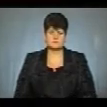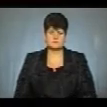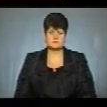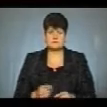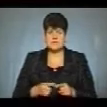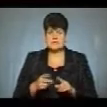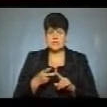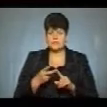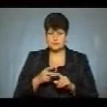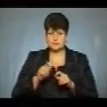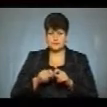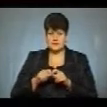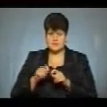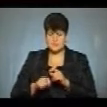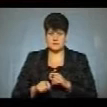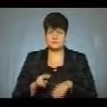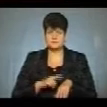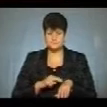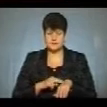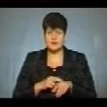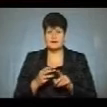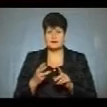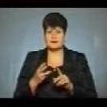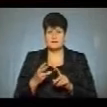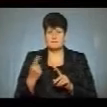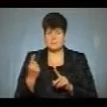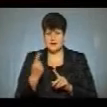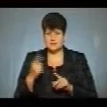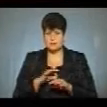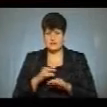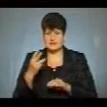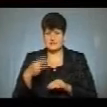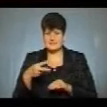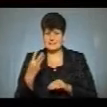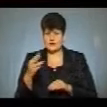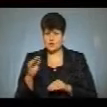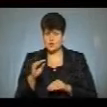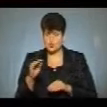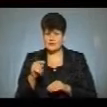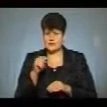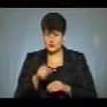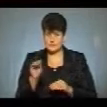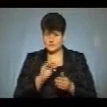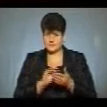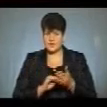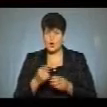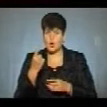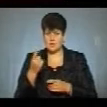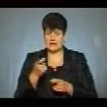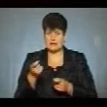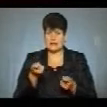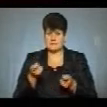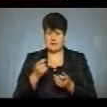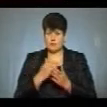Це другий рейд муніципалів. Перший рейд з квадрокоптером інспектори провели 23 жовтня. Тоді склали один